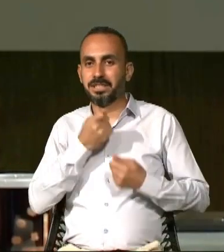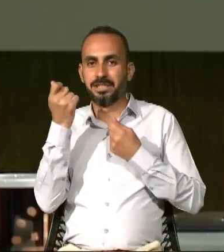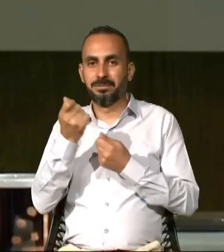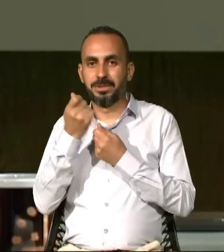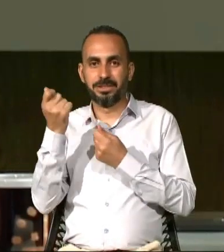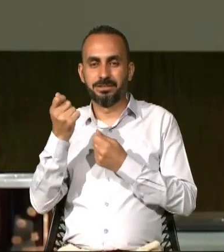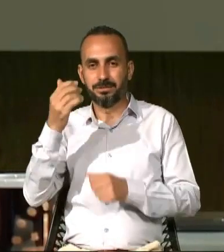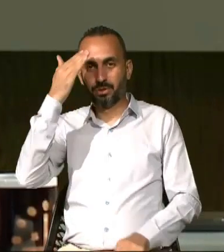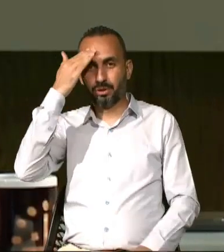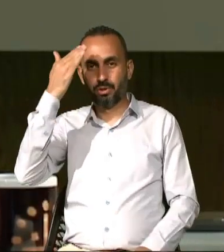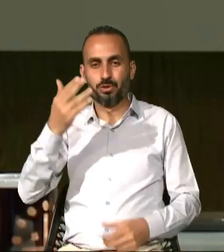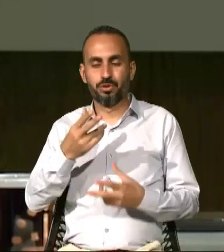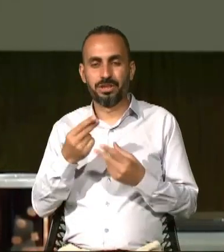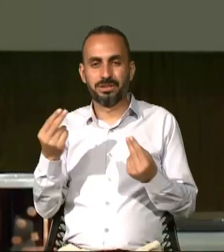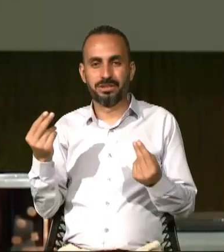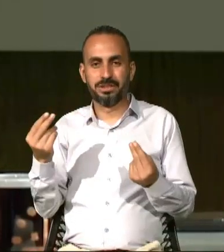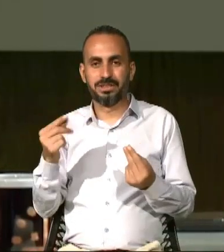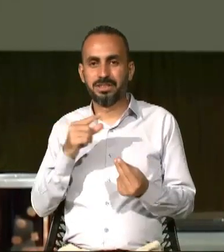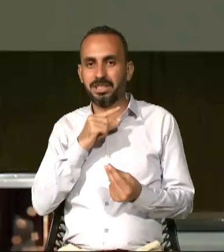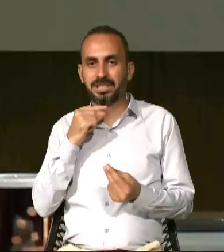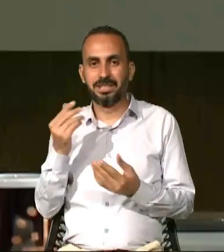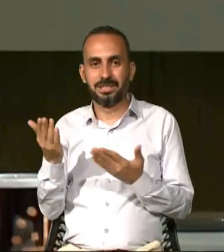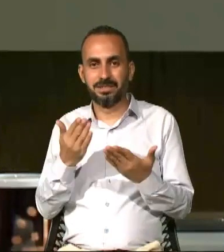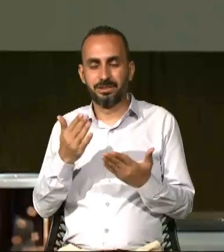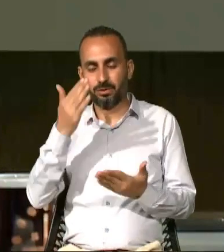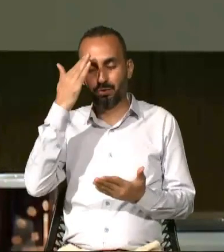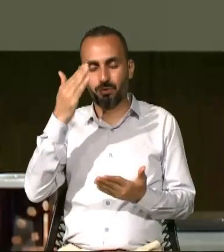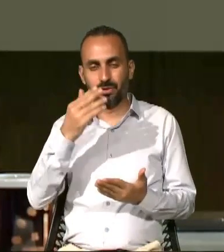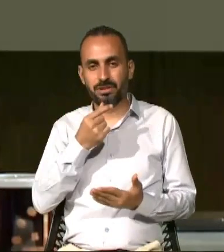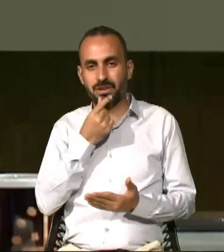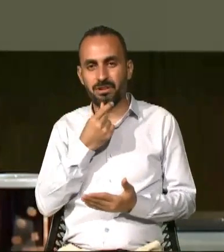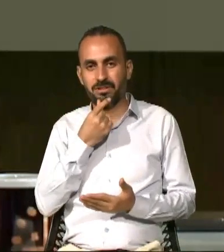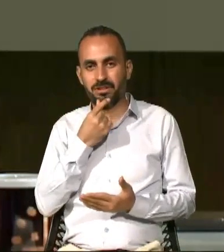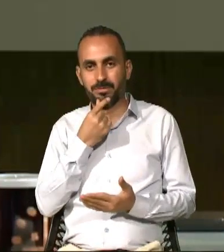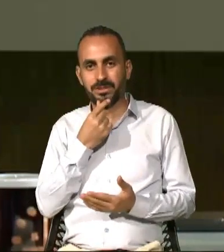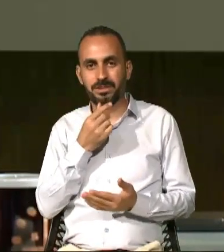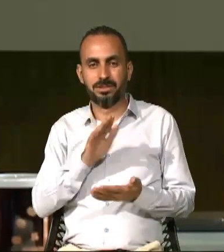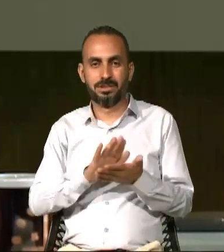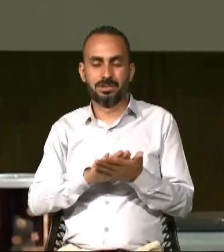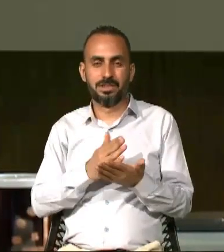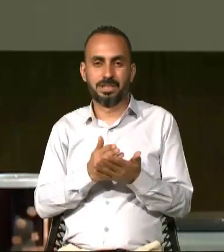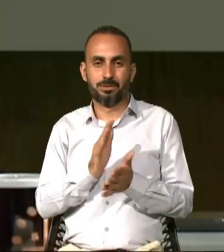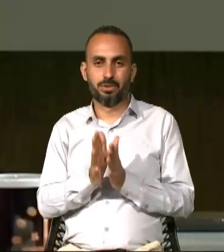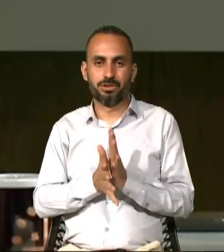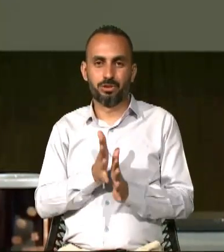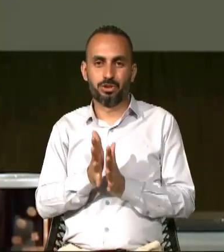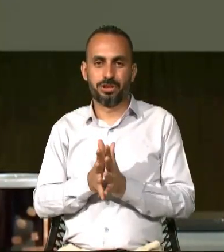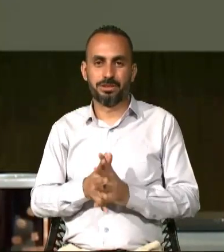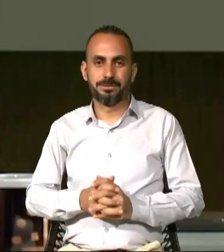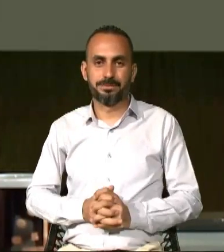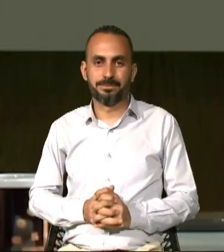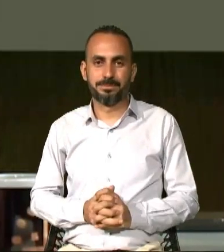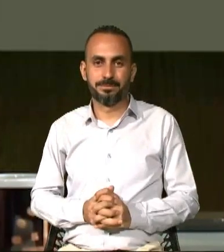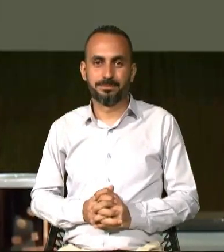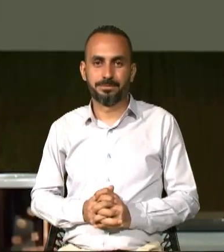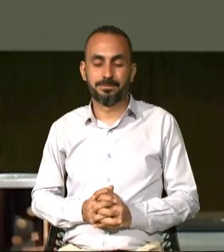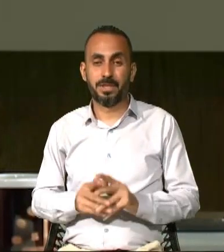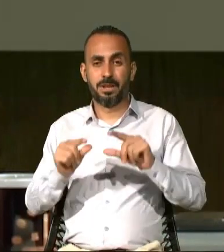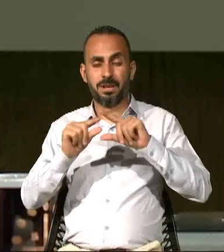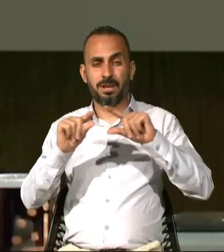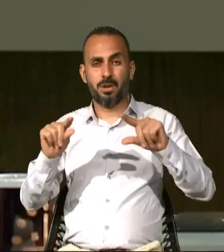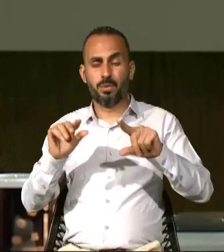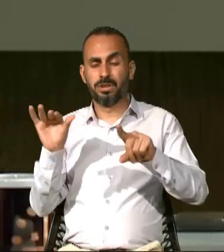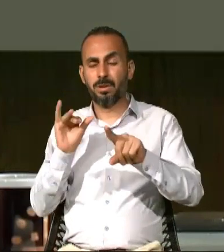الجسد جدك وعلى الله كرامك في ترجمة الإشارة الرب يباركك. شكرا ليك تفضل. عمال أنا أول حالة قراءة جدا يقول لك بذاتكم